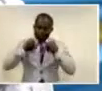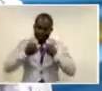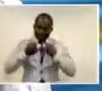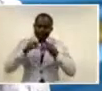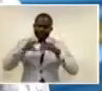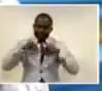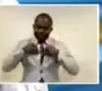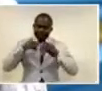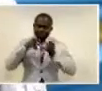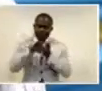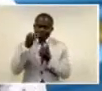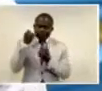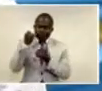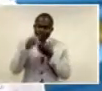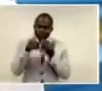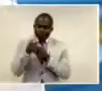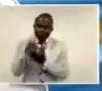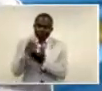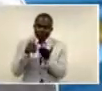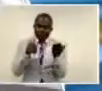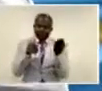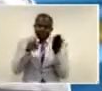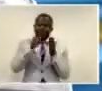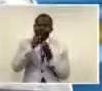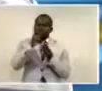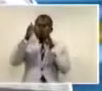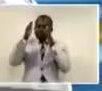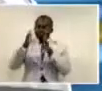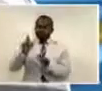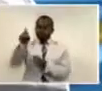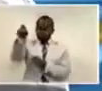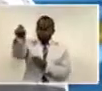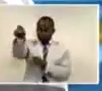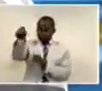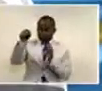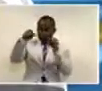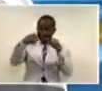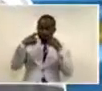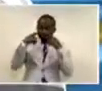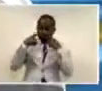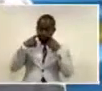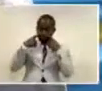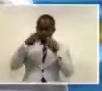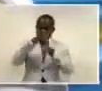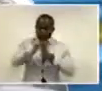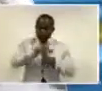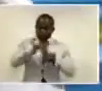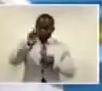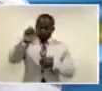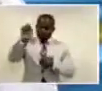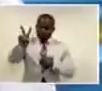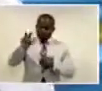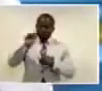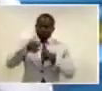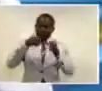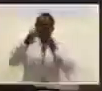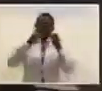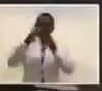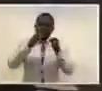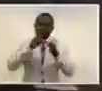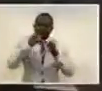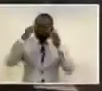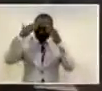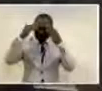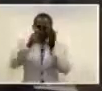nemere nishyure niba hari ubwone. Dore umunyamakuru nguri awageze wanjye akareba uko ndengana wa TV One nawe yabasobanurira. Ntabwo ndamenya